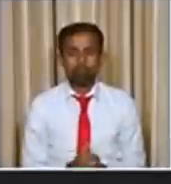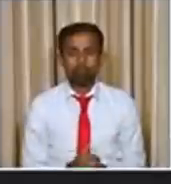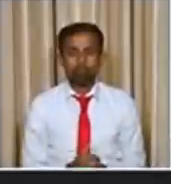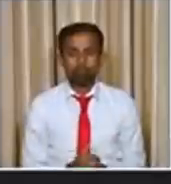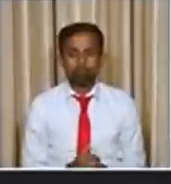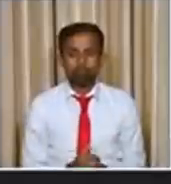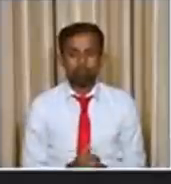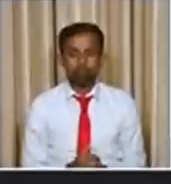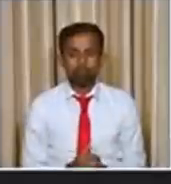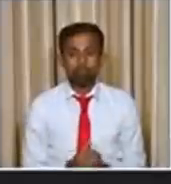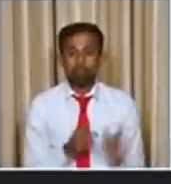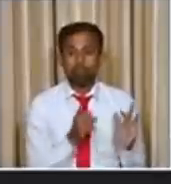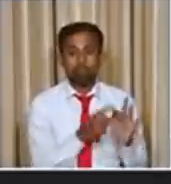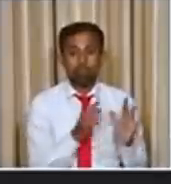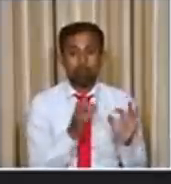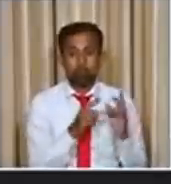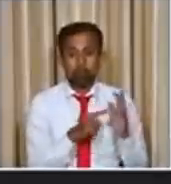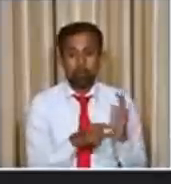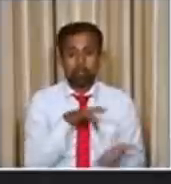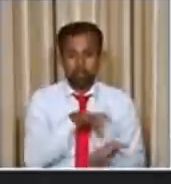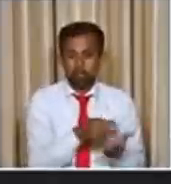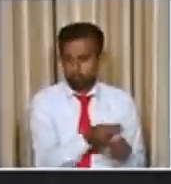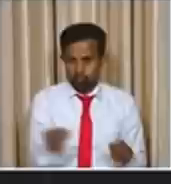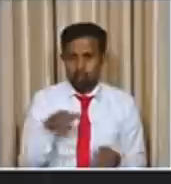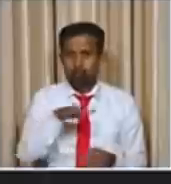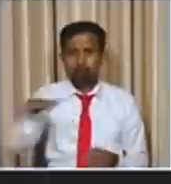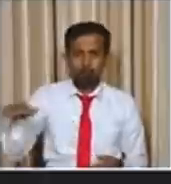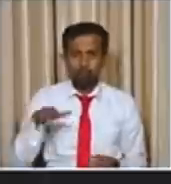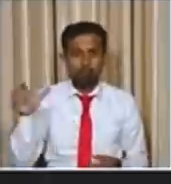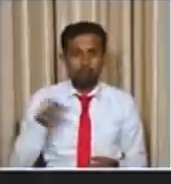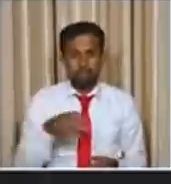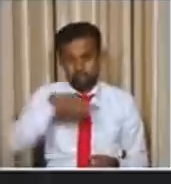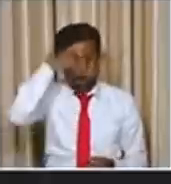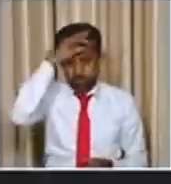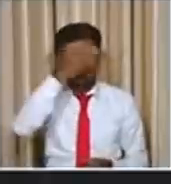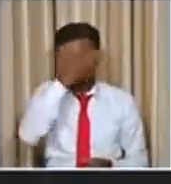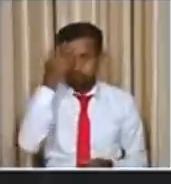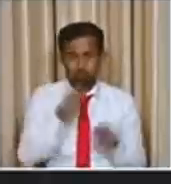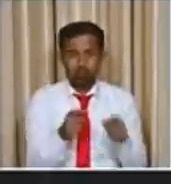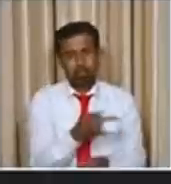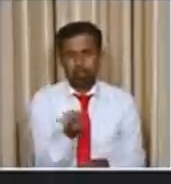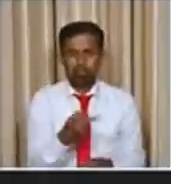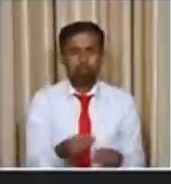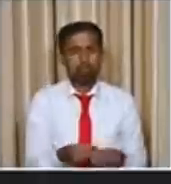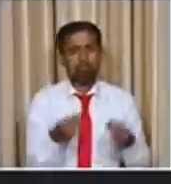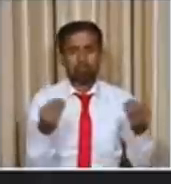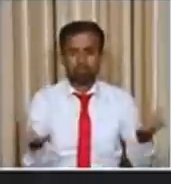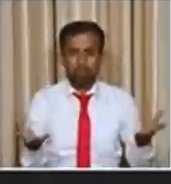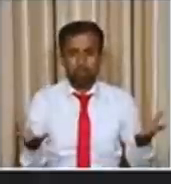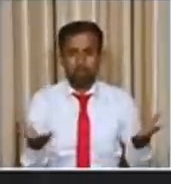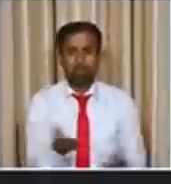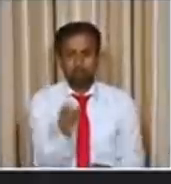கிட்டே இருக்கிற எஸ்டேட், அதில் நாங்கள் எடுத்து சிங்கள மக்களுக்கும் தமிழ் மக்களும் ரெண்டு பேருக்கும் கொடுத்துருக்கு. இப்போ உங்களுக்கு தெரியுமா, நீங்கள்